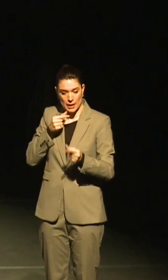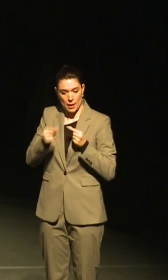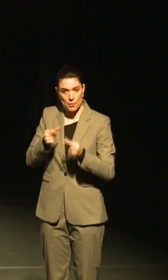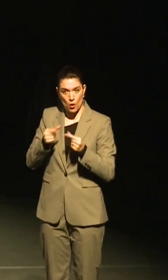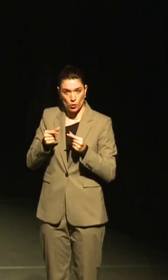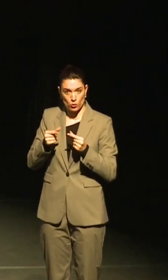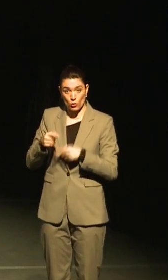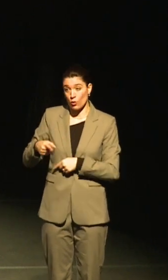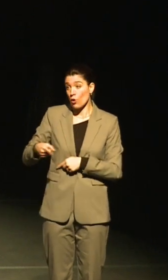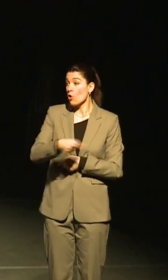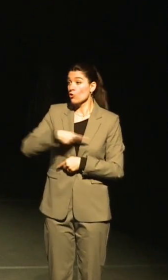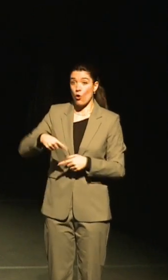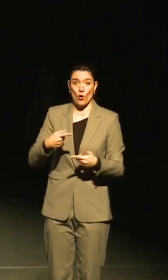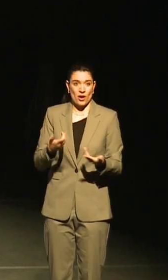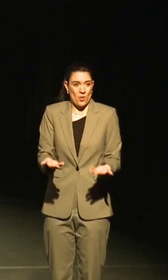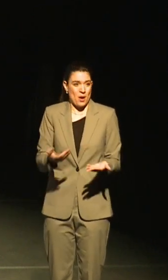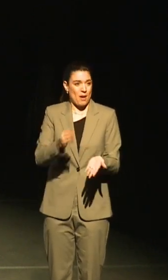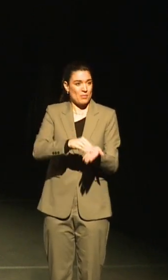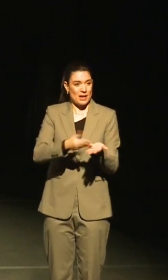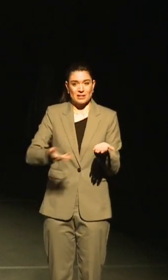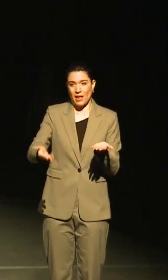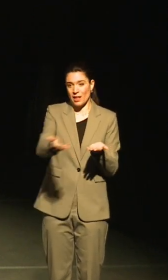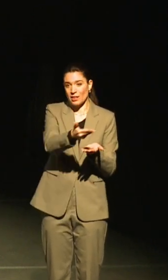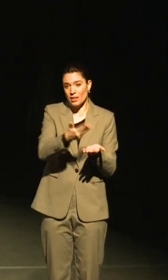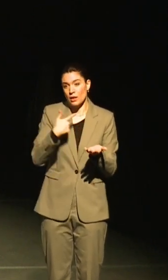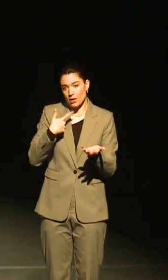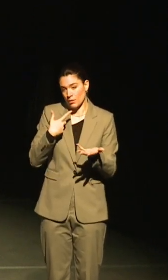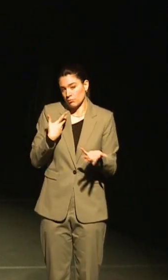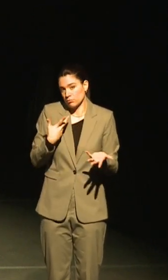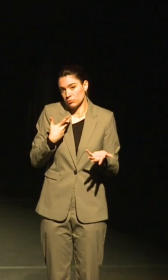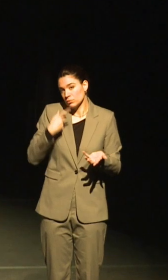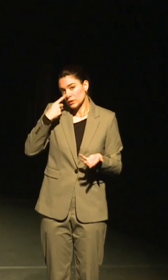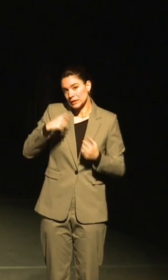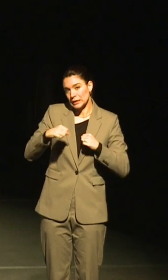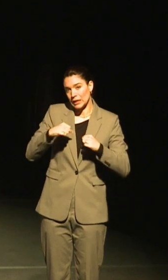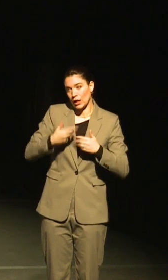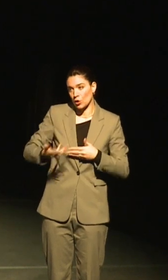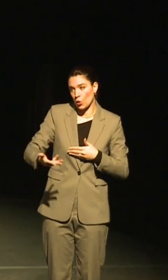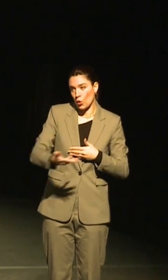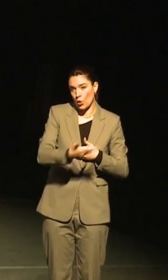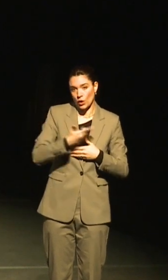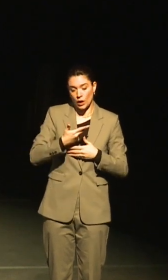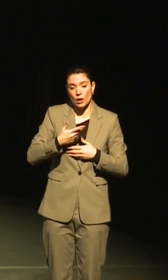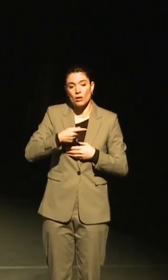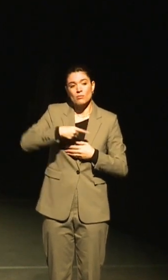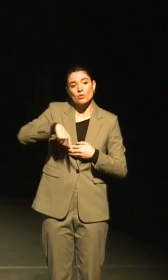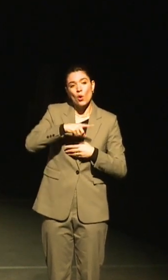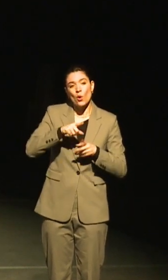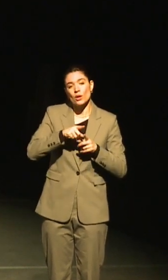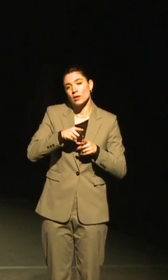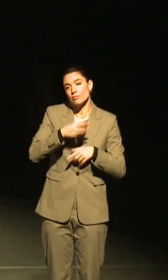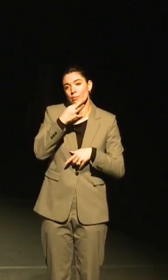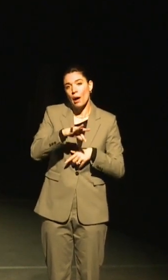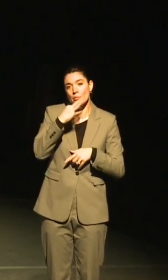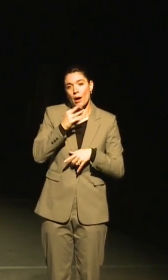paese che è troppo spesso Guarda in alto Invece di prendere in mano le proprie sorti Allora il motivo